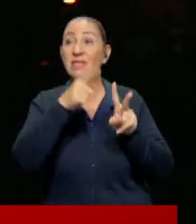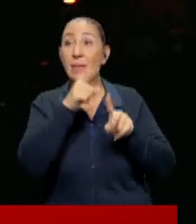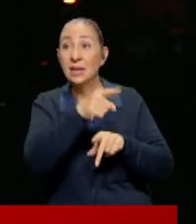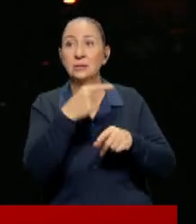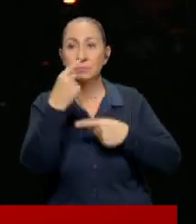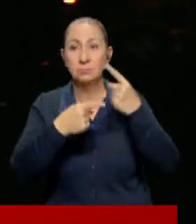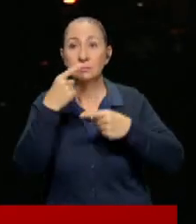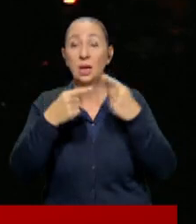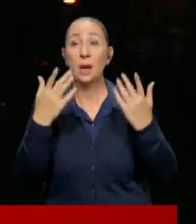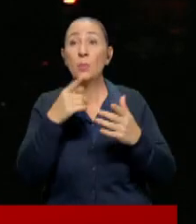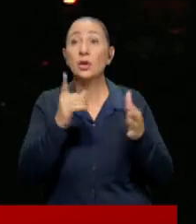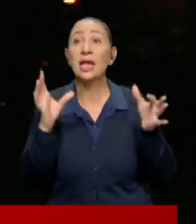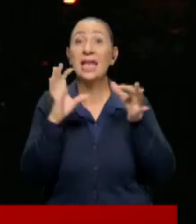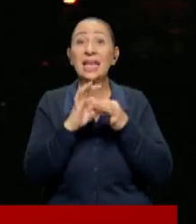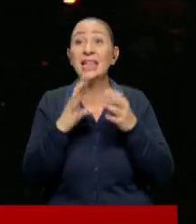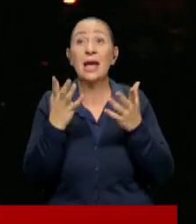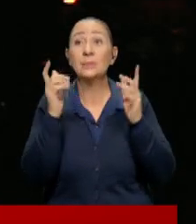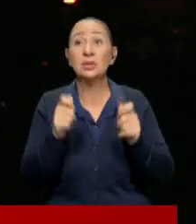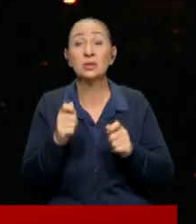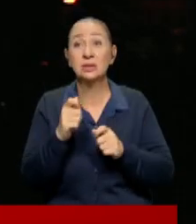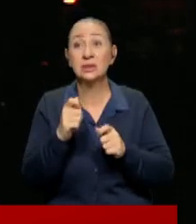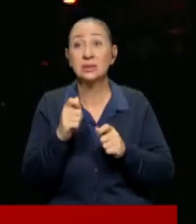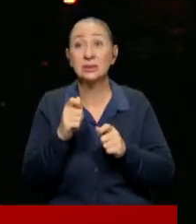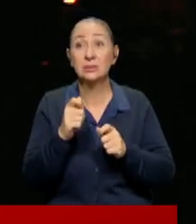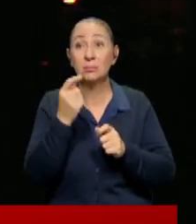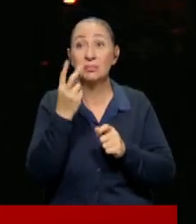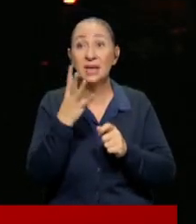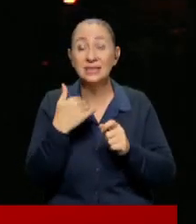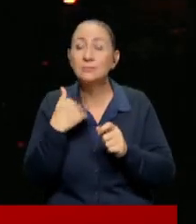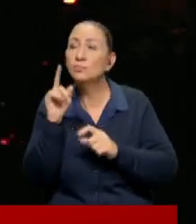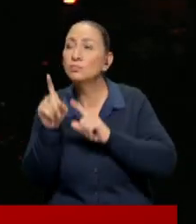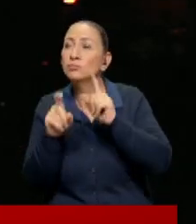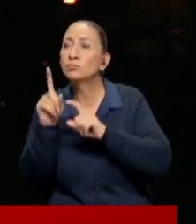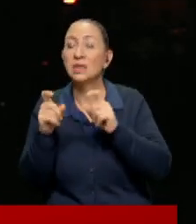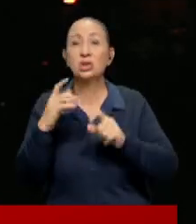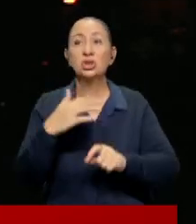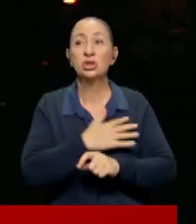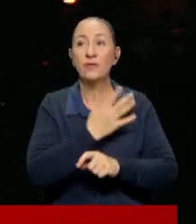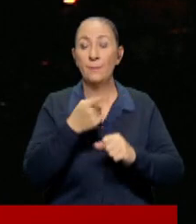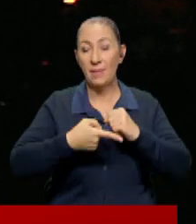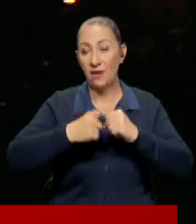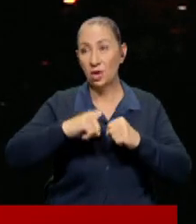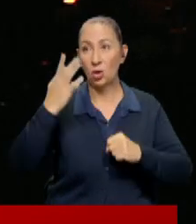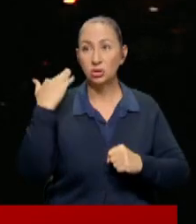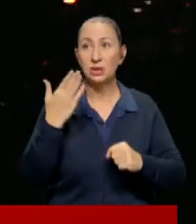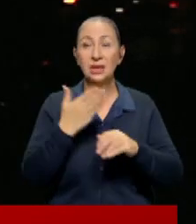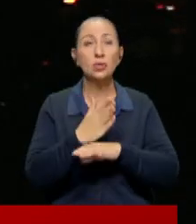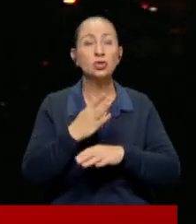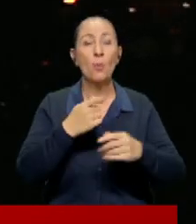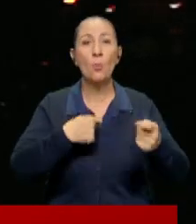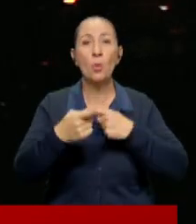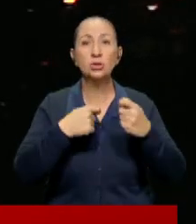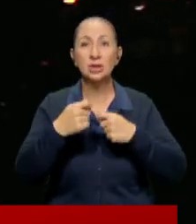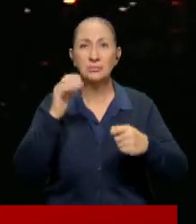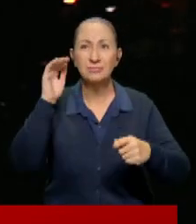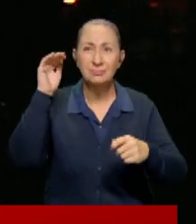Bakan Nebati'yi sürekli dile getiriyorlar ama bununla ilgili ne yapacaksınız diye birkaç nabız yokladık. CHP bir hafta önce, daha doğrusu borsadaki